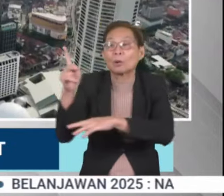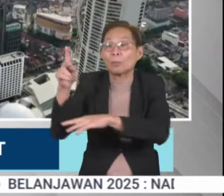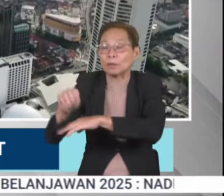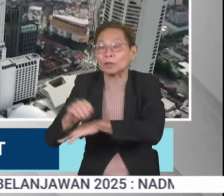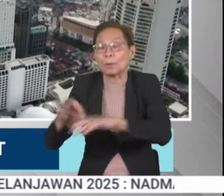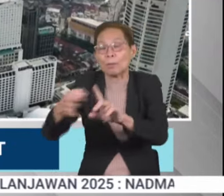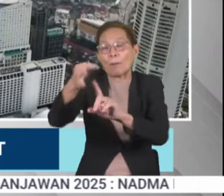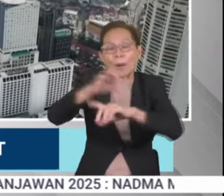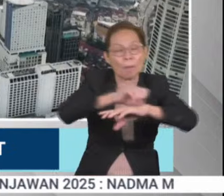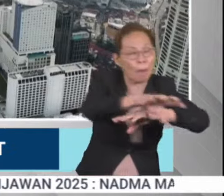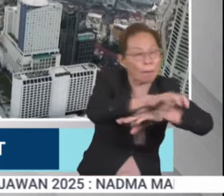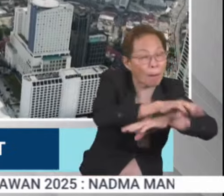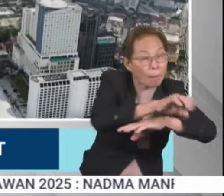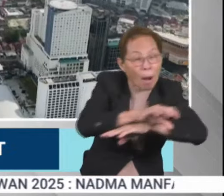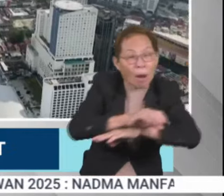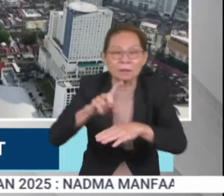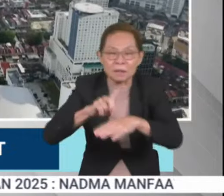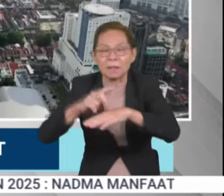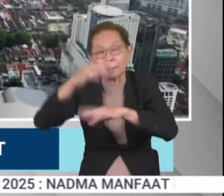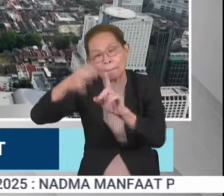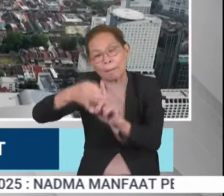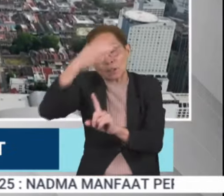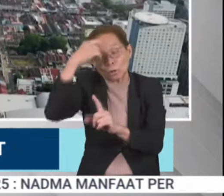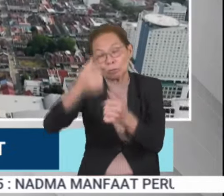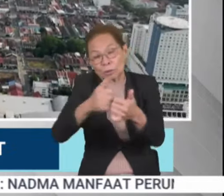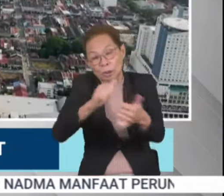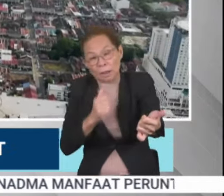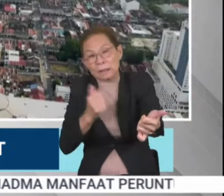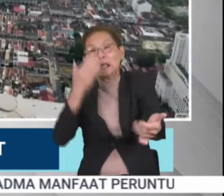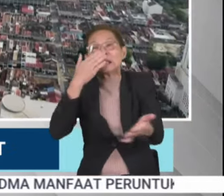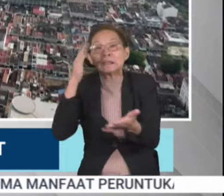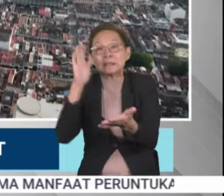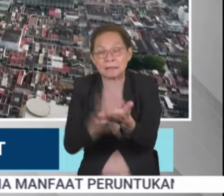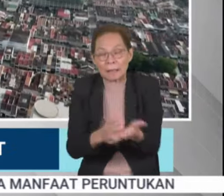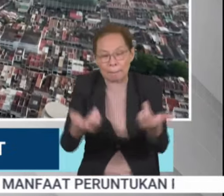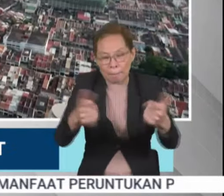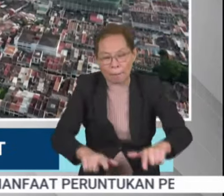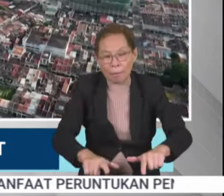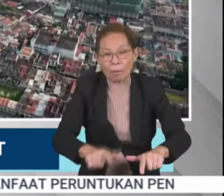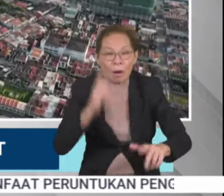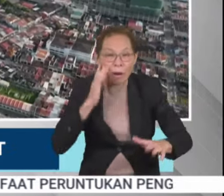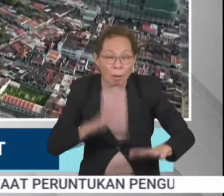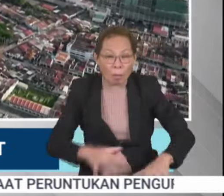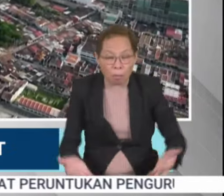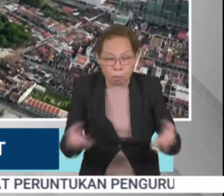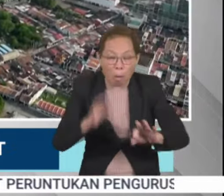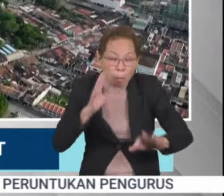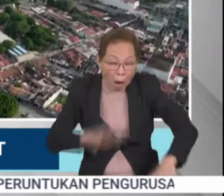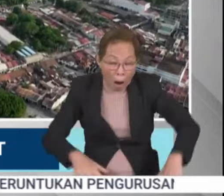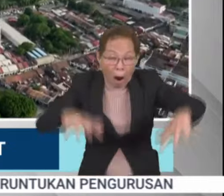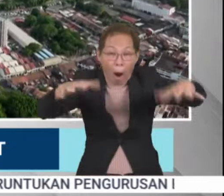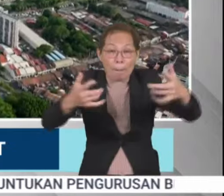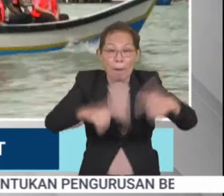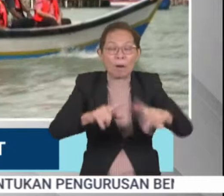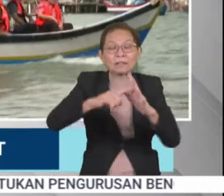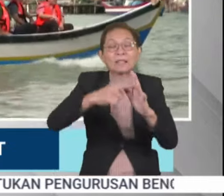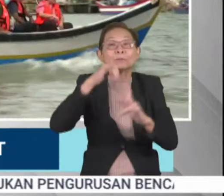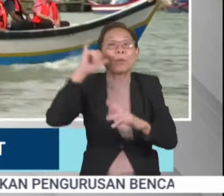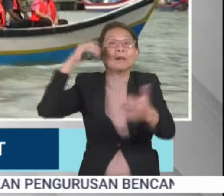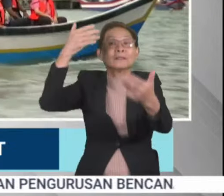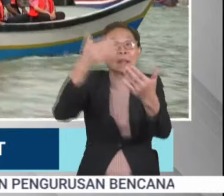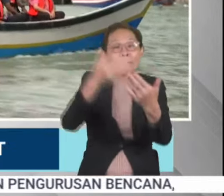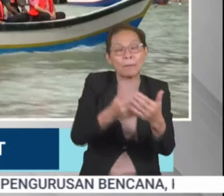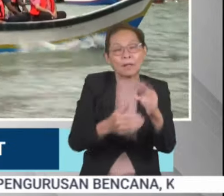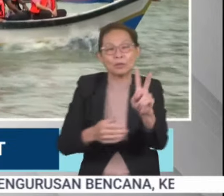Pulau Pinang kepada pengunjung di negeri itu bagi mengelak kejadian tidak diingini berlaku. Fenomena air pasang besar berlaku sejak semalam sehingga